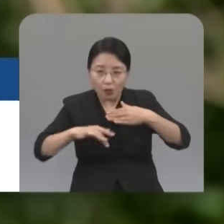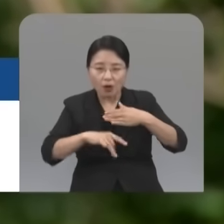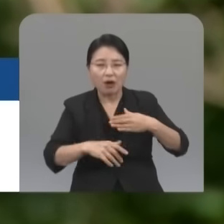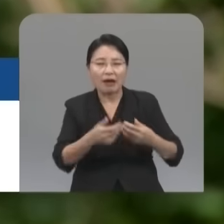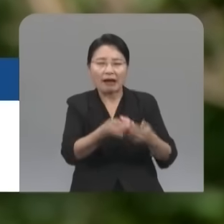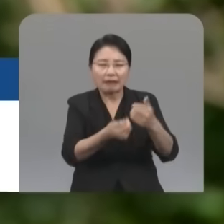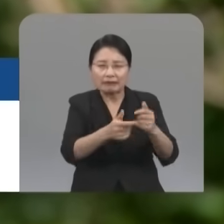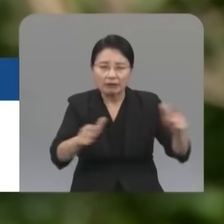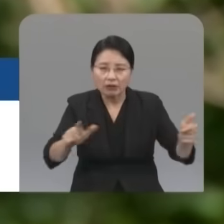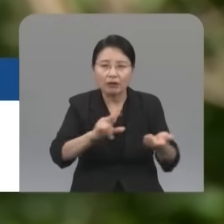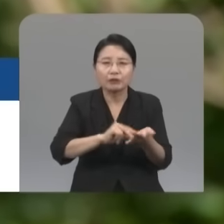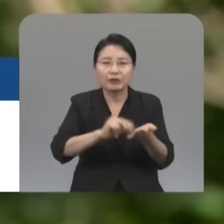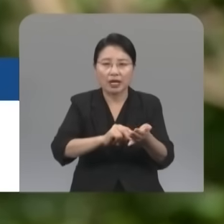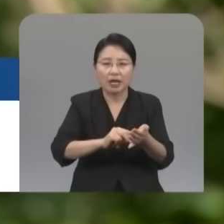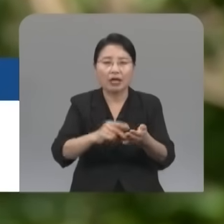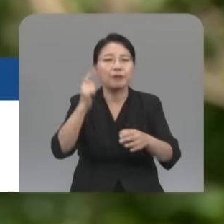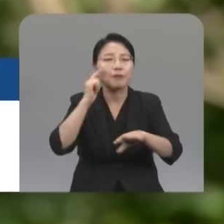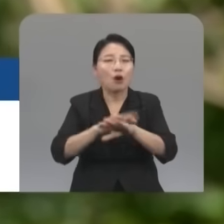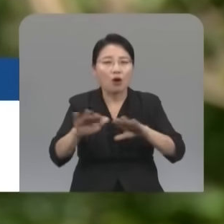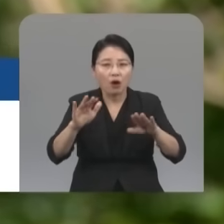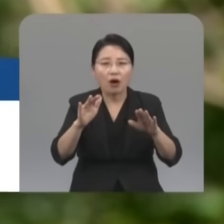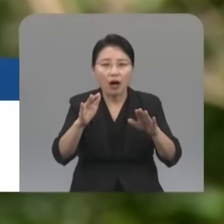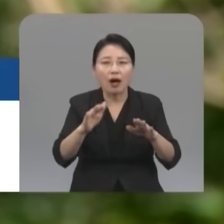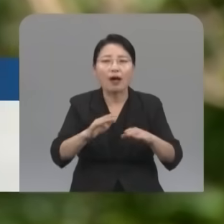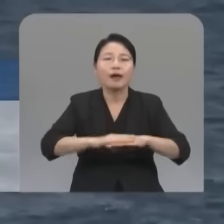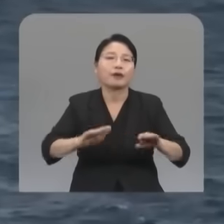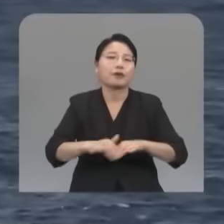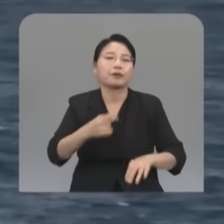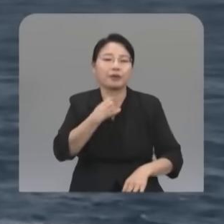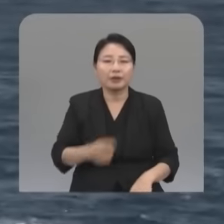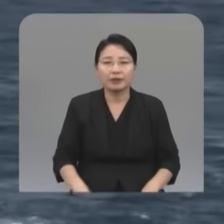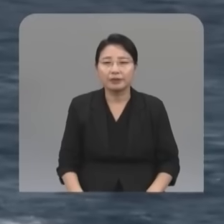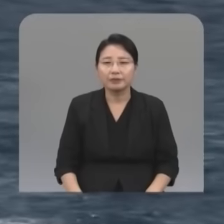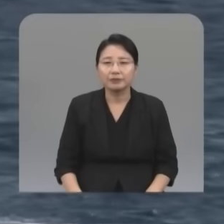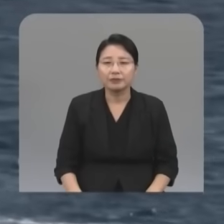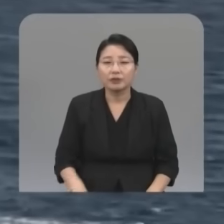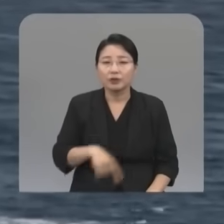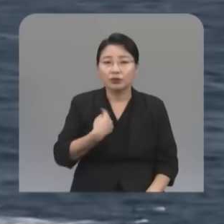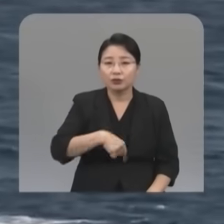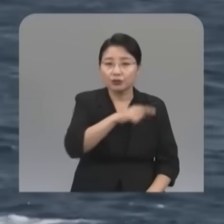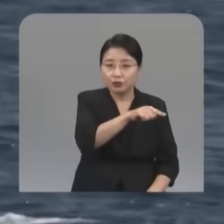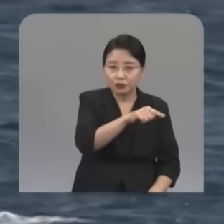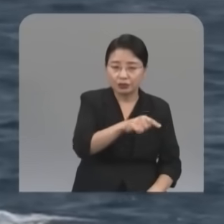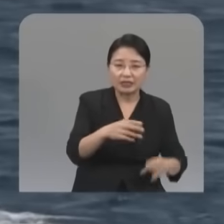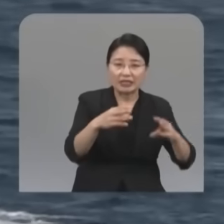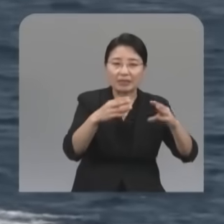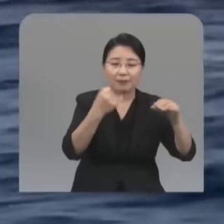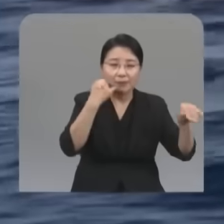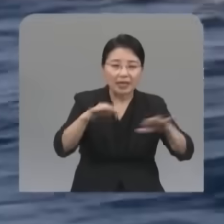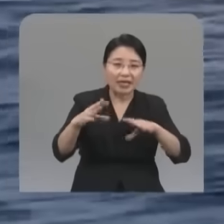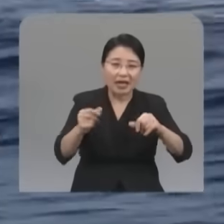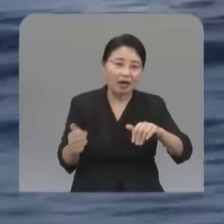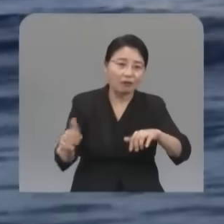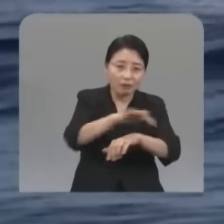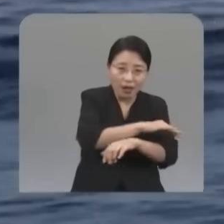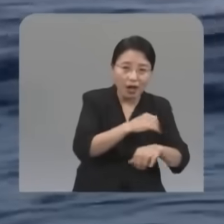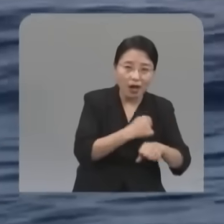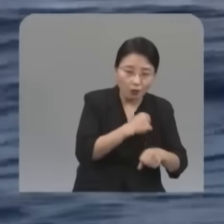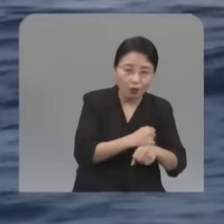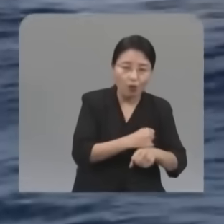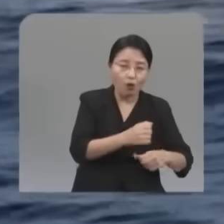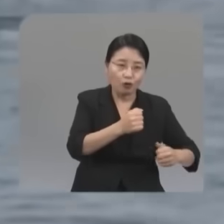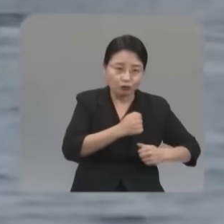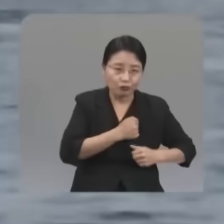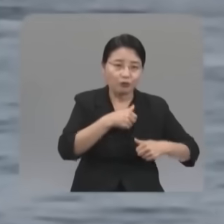resolution of disputes in the South China Sea. 특히 중국 측의 매립 지역 군사화와 해안경비대 같은